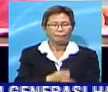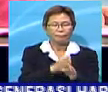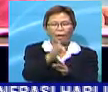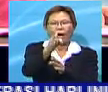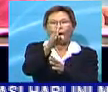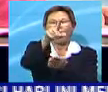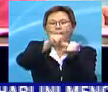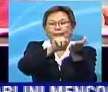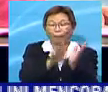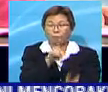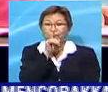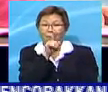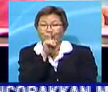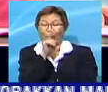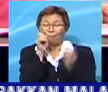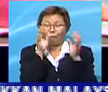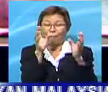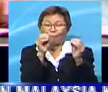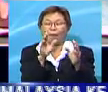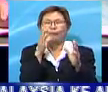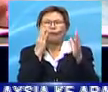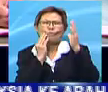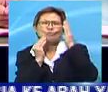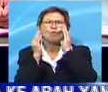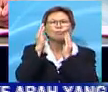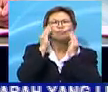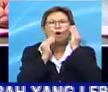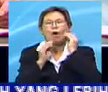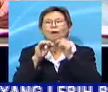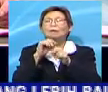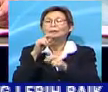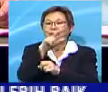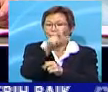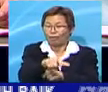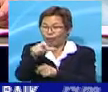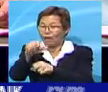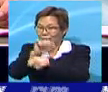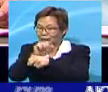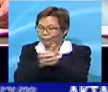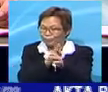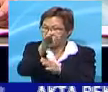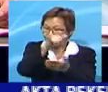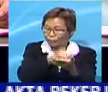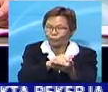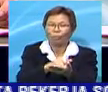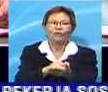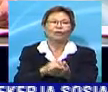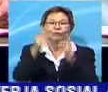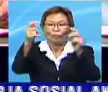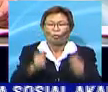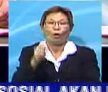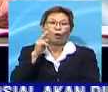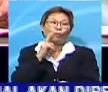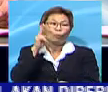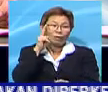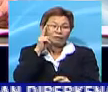Bidang kewartawanan pasti memberikan banyak liku-liku pengalaman kepada mereka yang bekerja dalam bidang itu. Bagi tokoh wartawan veteran dan korporat Tan